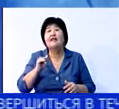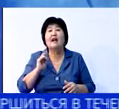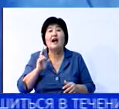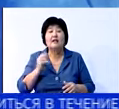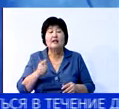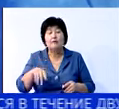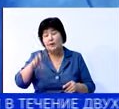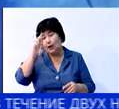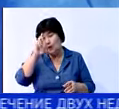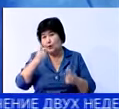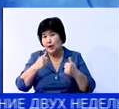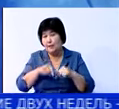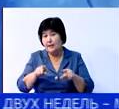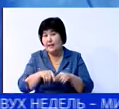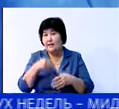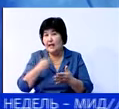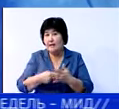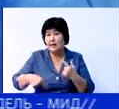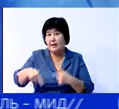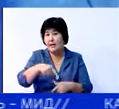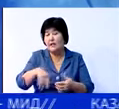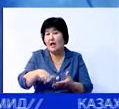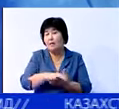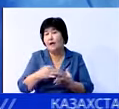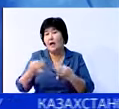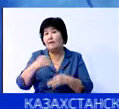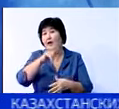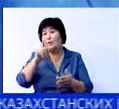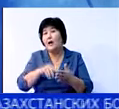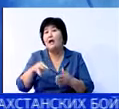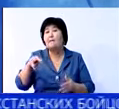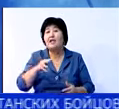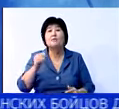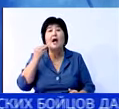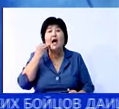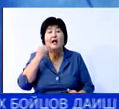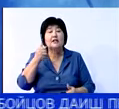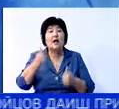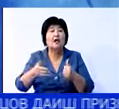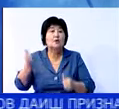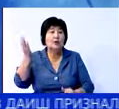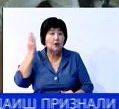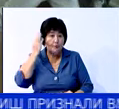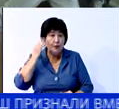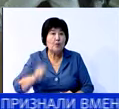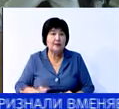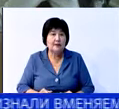представителями государственных органов и бизнес-сообщества обсудили вопросы менеджмента качества и конкурентоспособности.